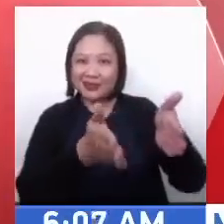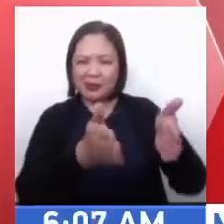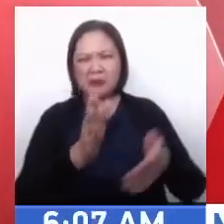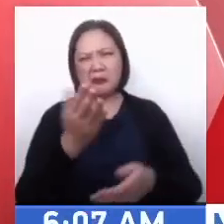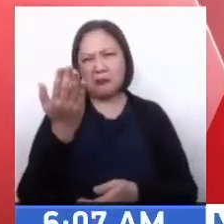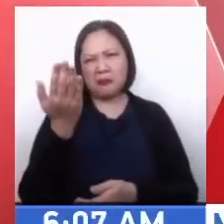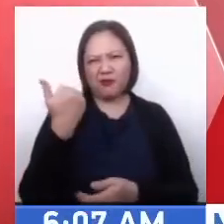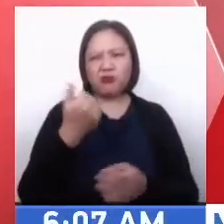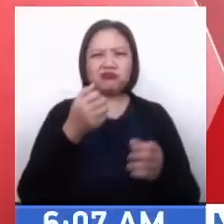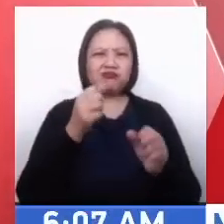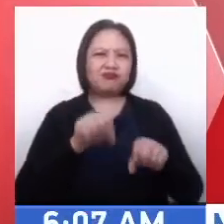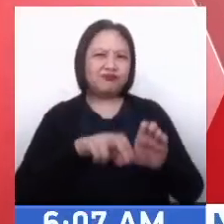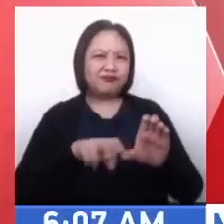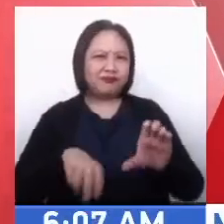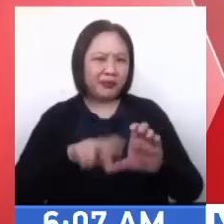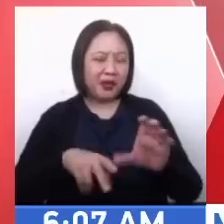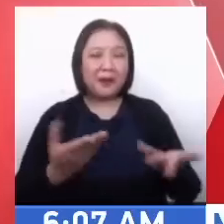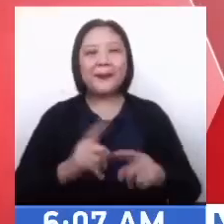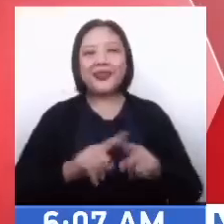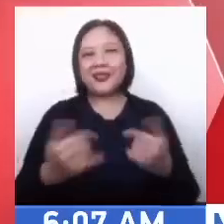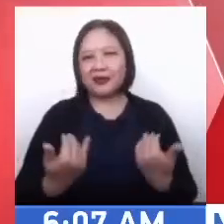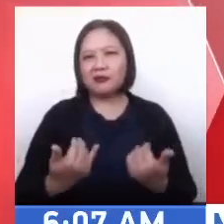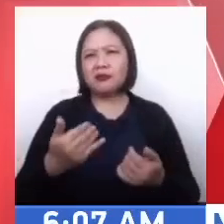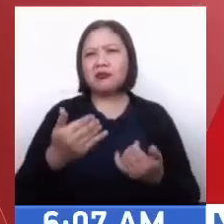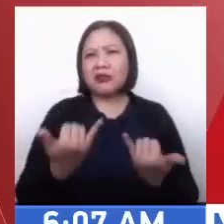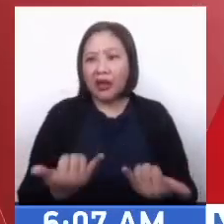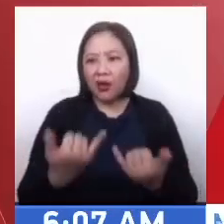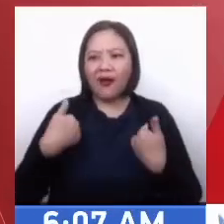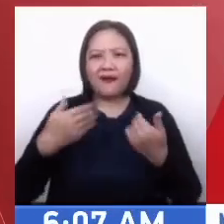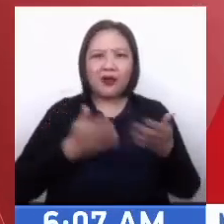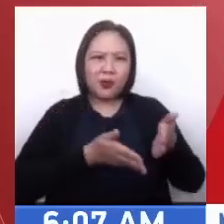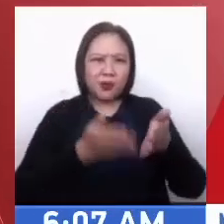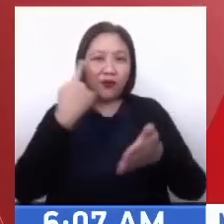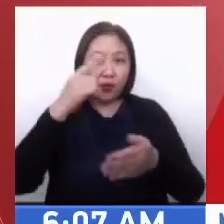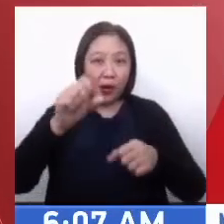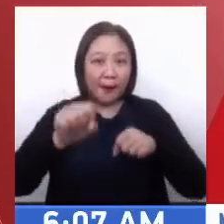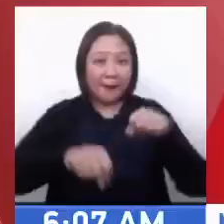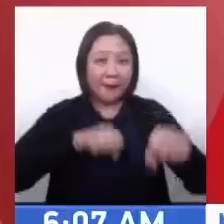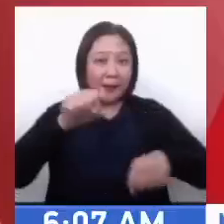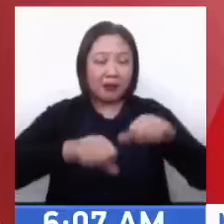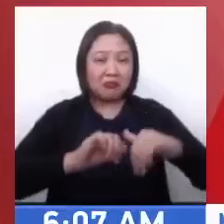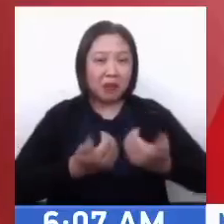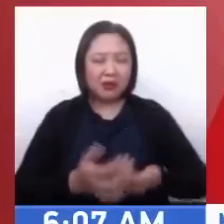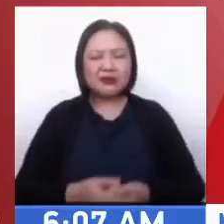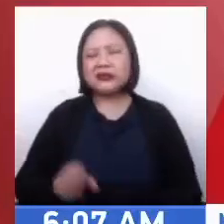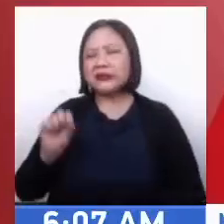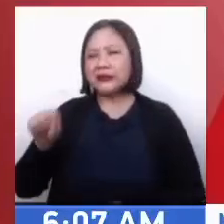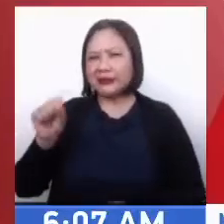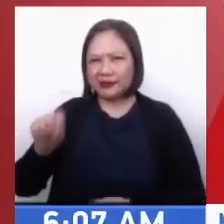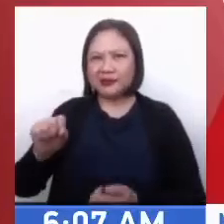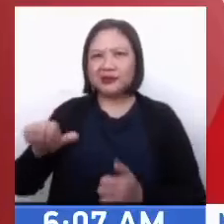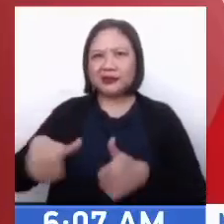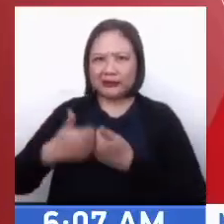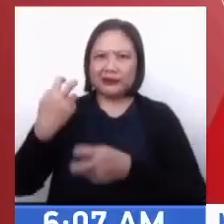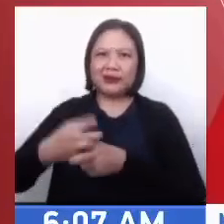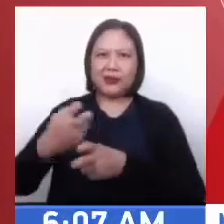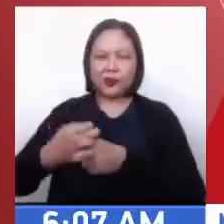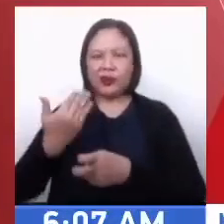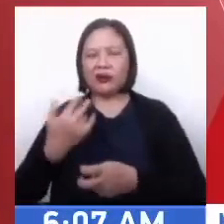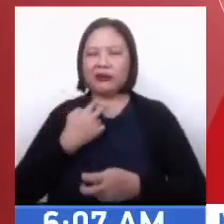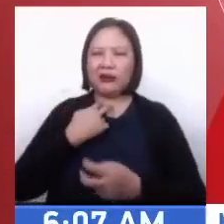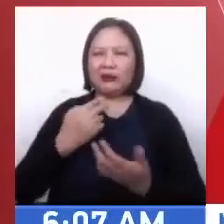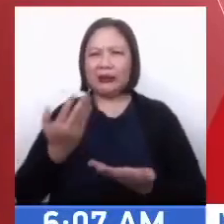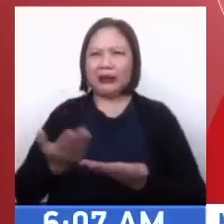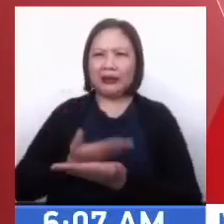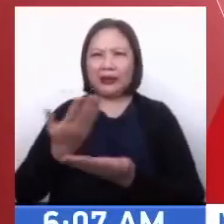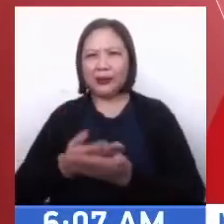ngayon may bike lane na. Paano po? Yun nga, this is really a challenge kasi lahat tayo dito, mga ngapa, lalong-lalo na yung kailang babalik ng